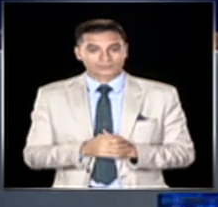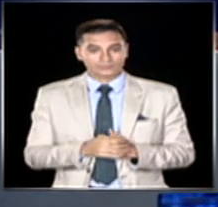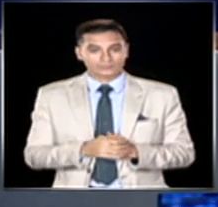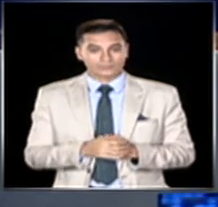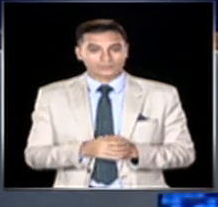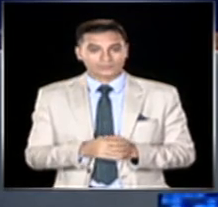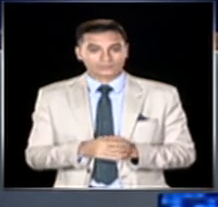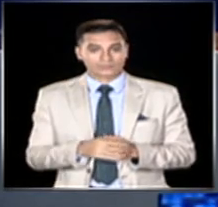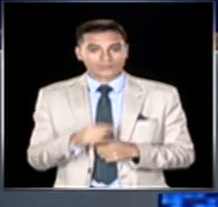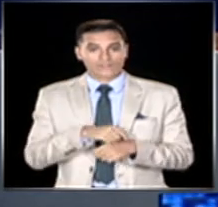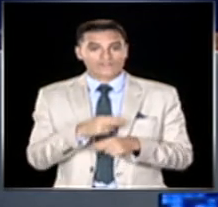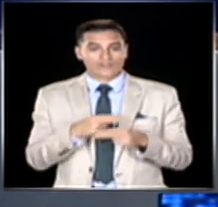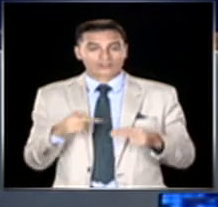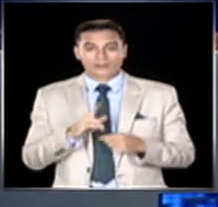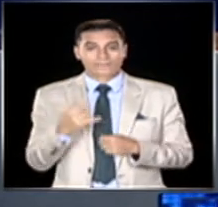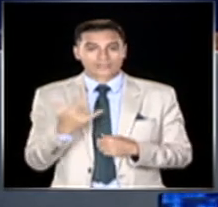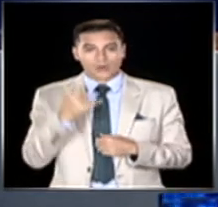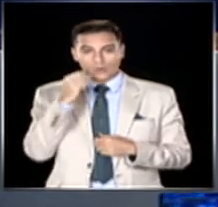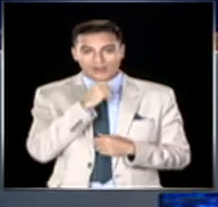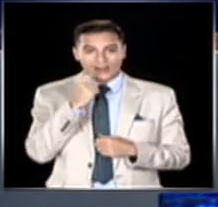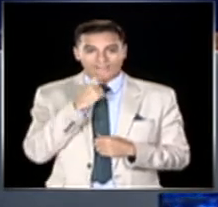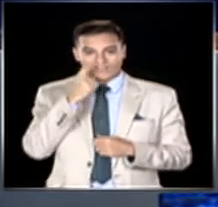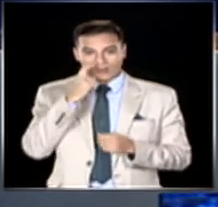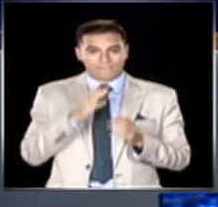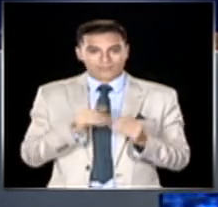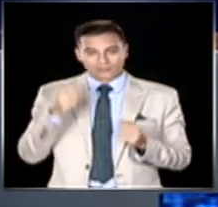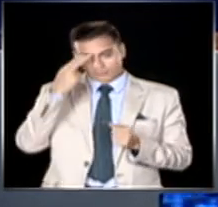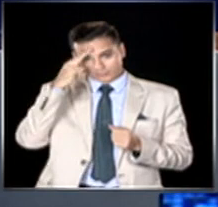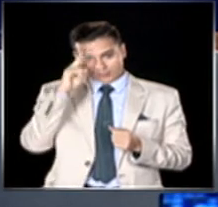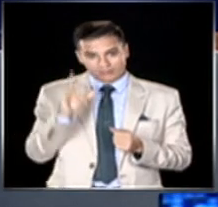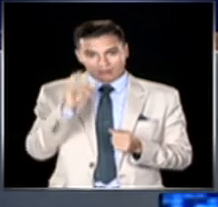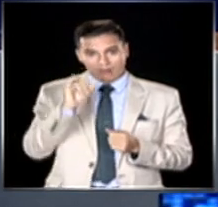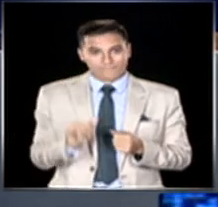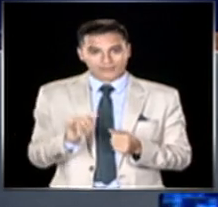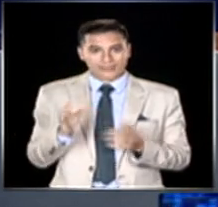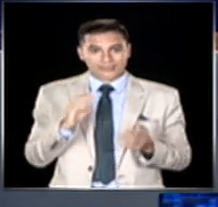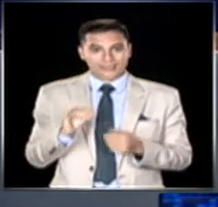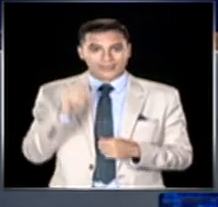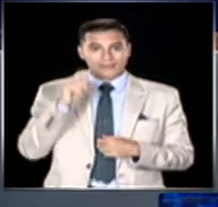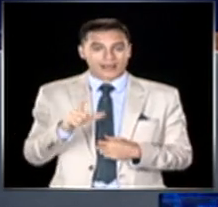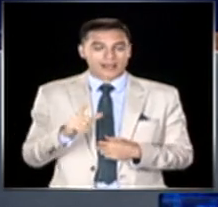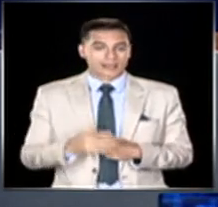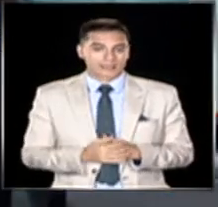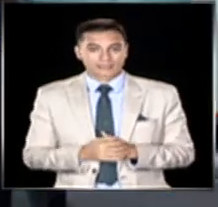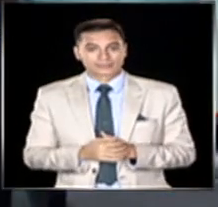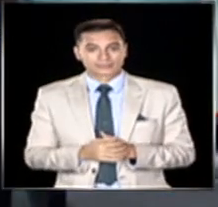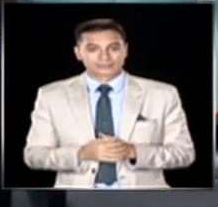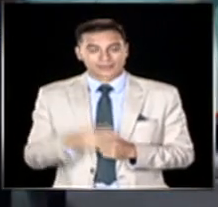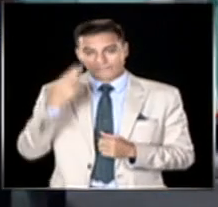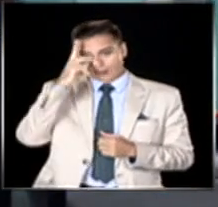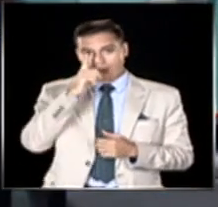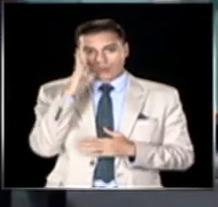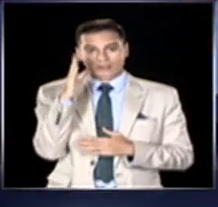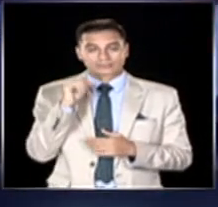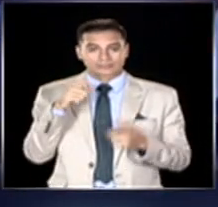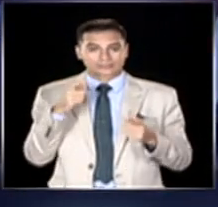لازم تبقى حاجه في فتره مش سهله يا اغنيه الفنان مصري فمن هو رامي جمال ما هي اللغه